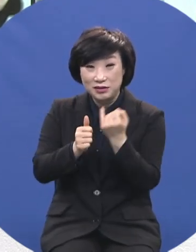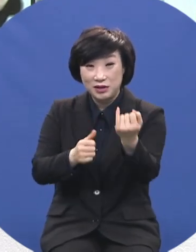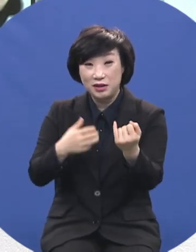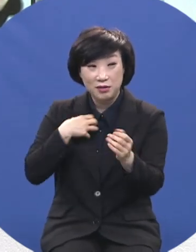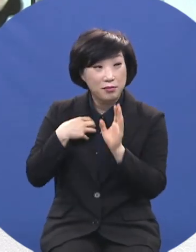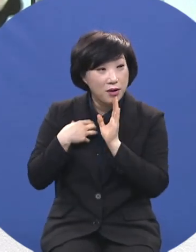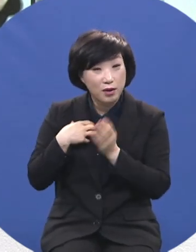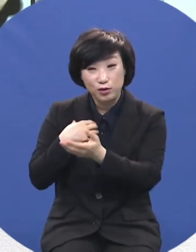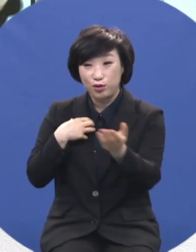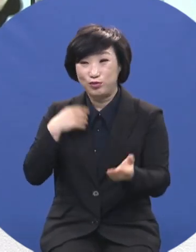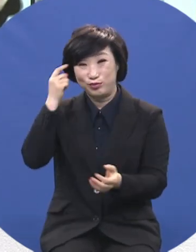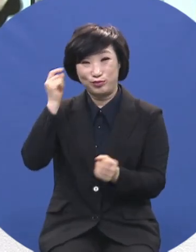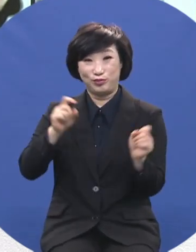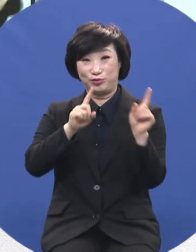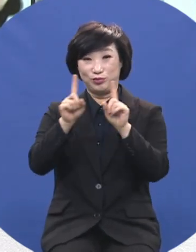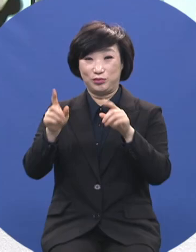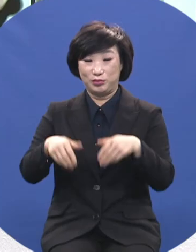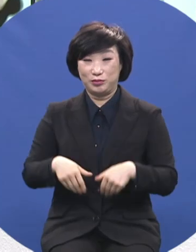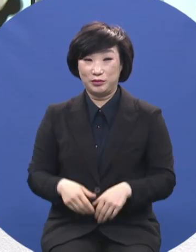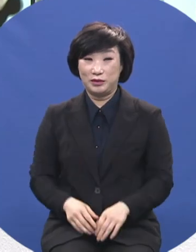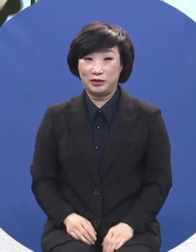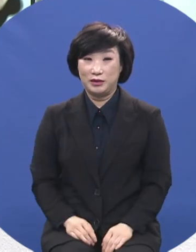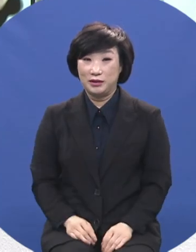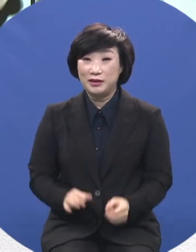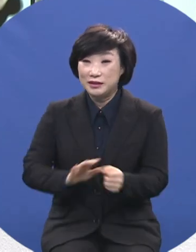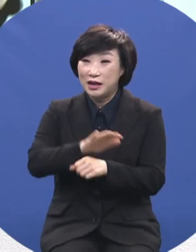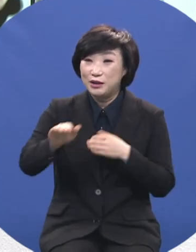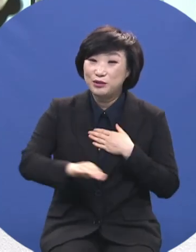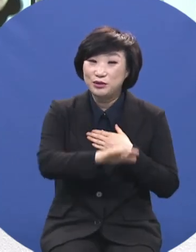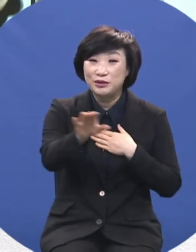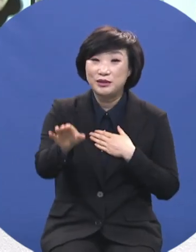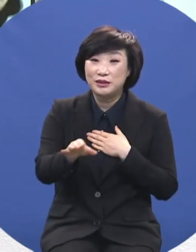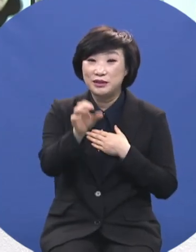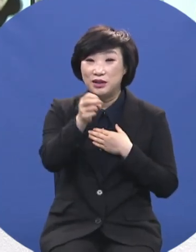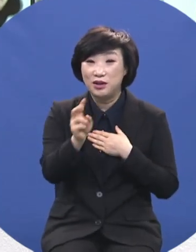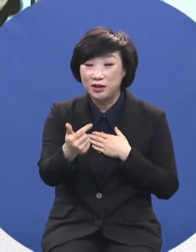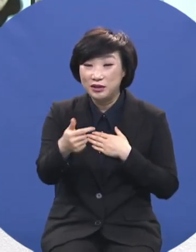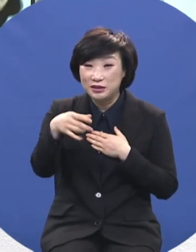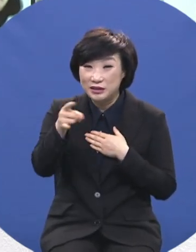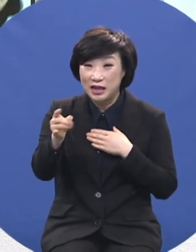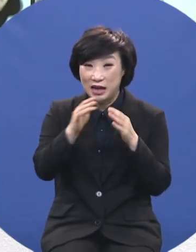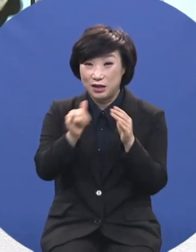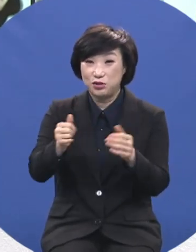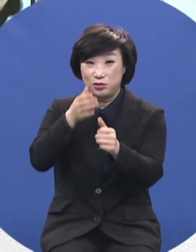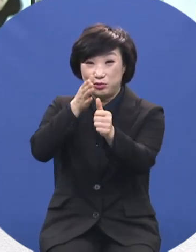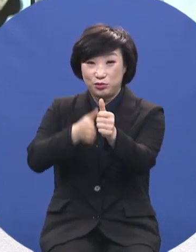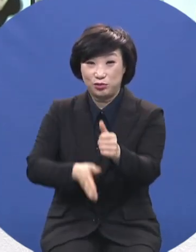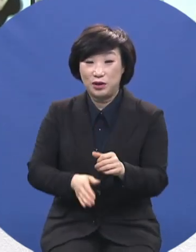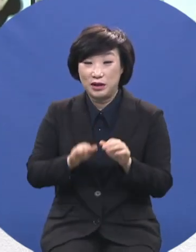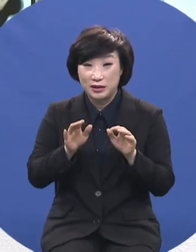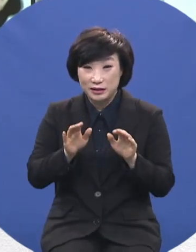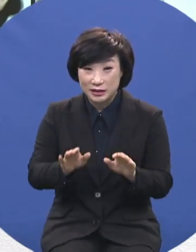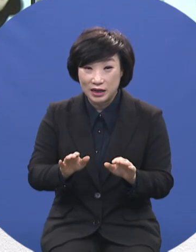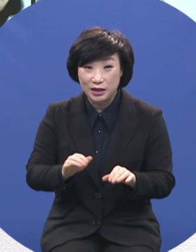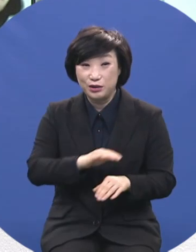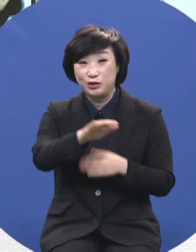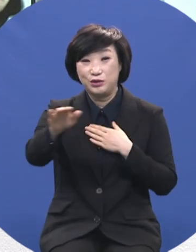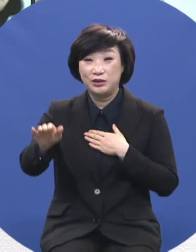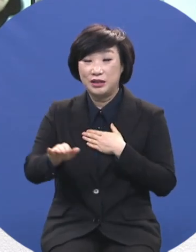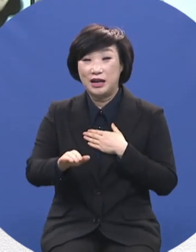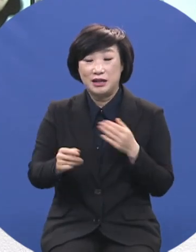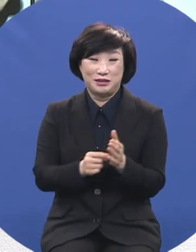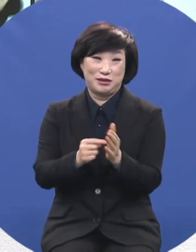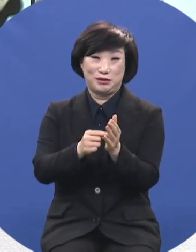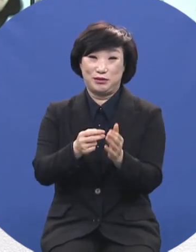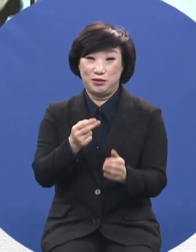우리는 정신 차려야 된다. 사랑하는 연세가족이요, 간절히 비옵나니 어디가